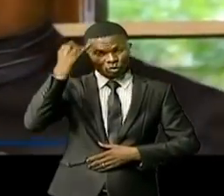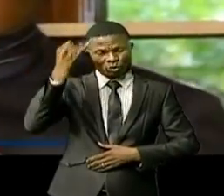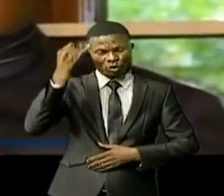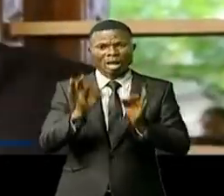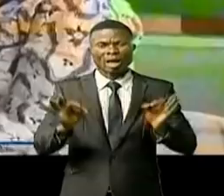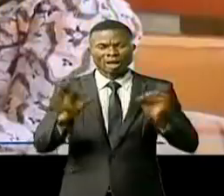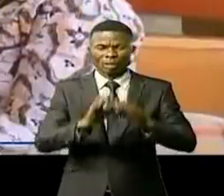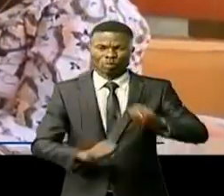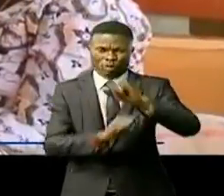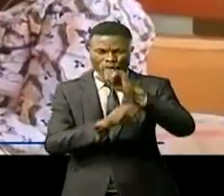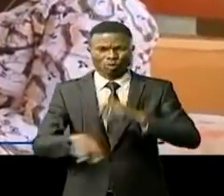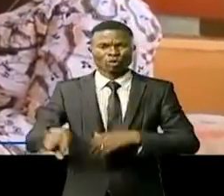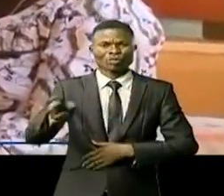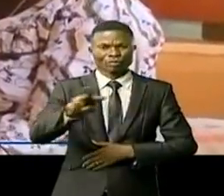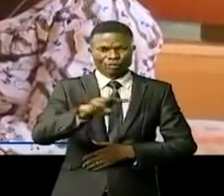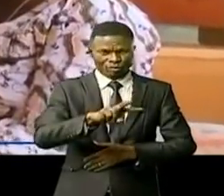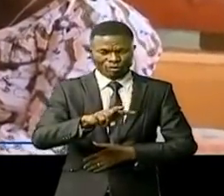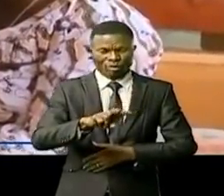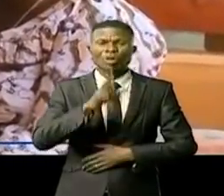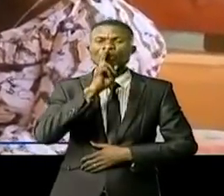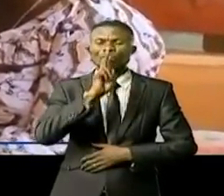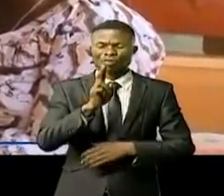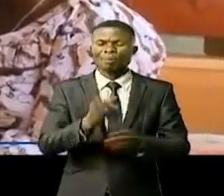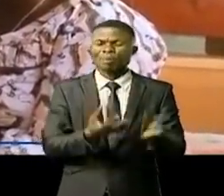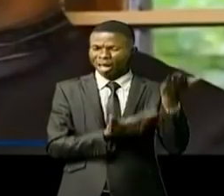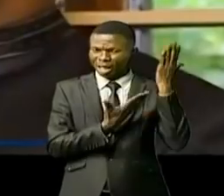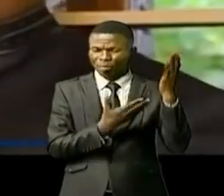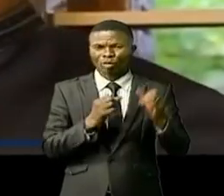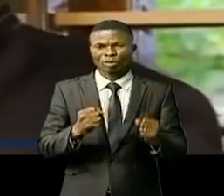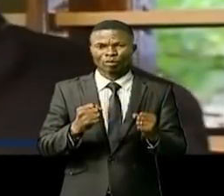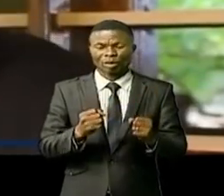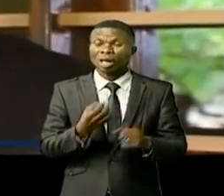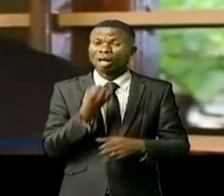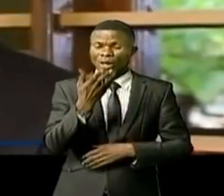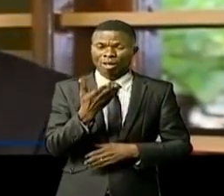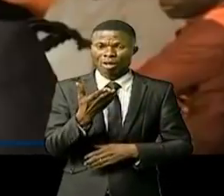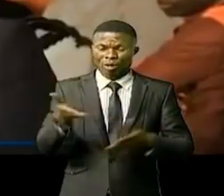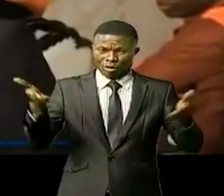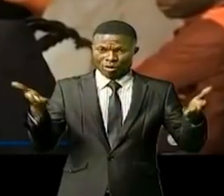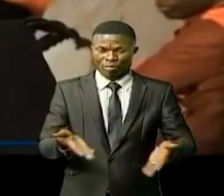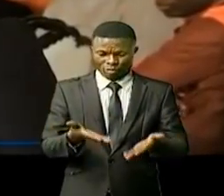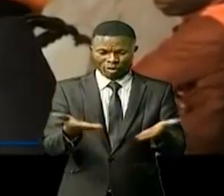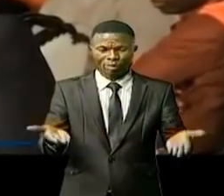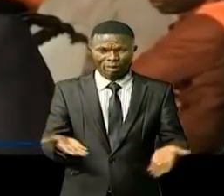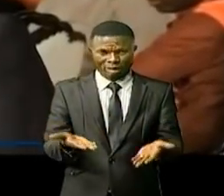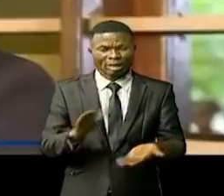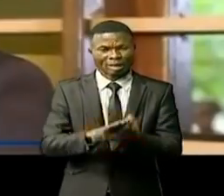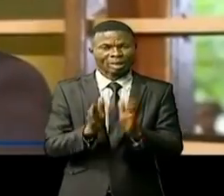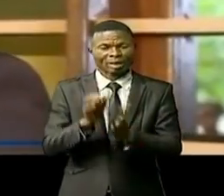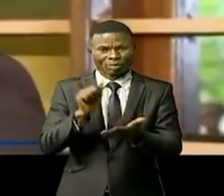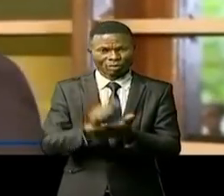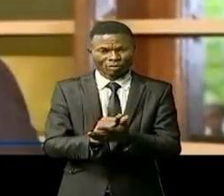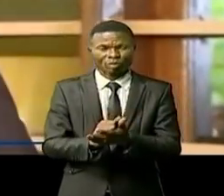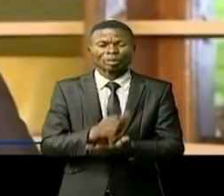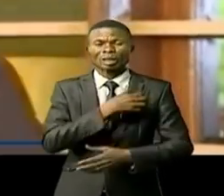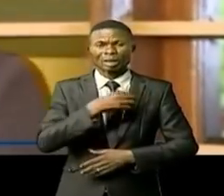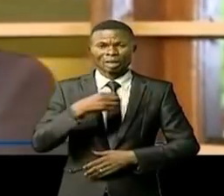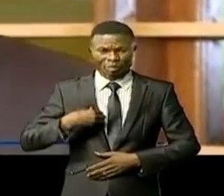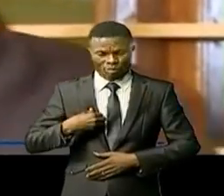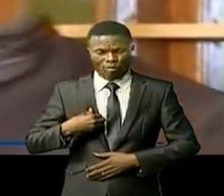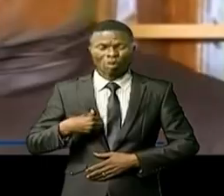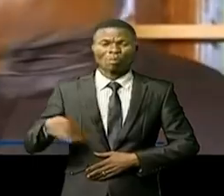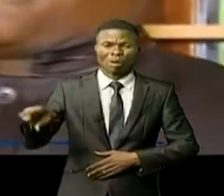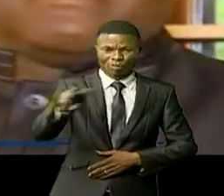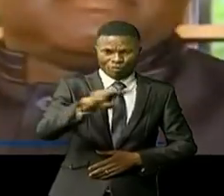vous accompagner. C'est vraiment important. Si nous sommes ce que nous sommes, c'est grâce à la femme que vous êtes.